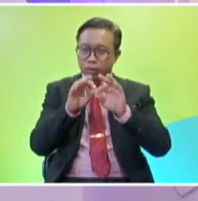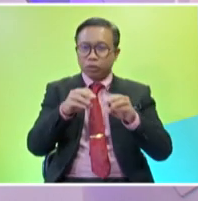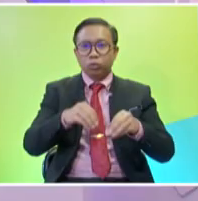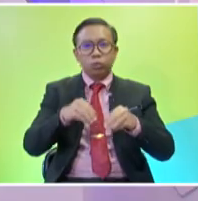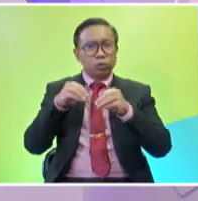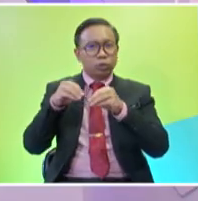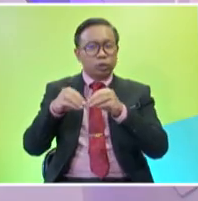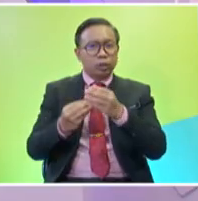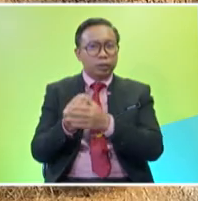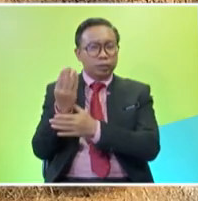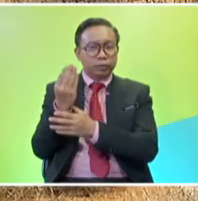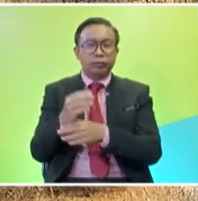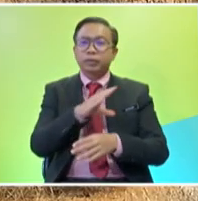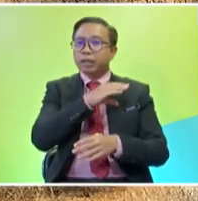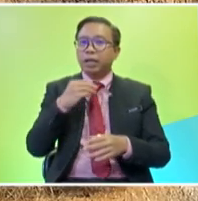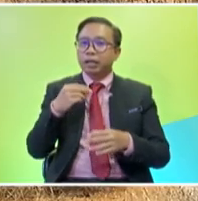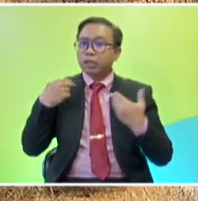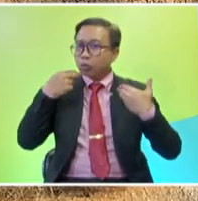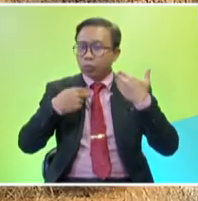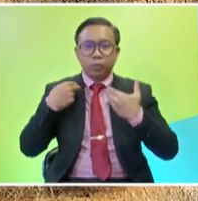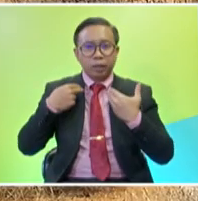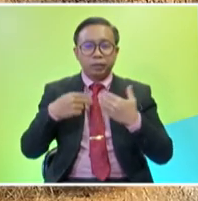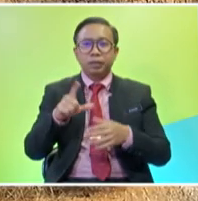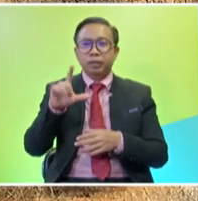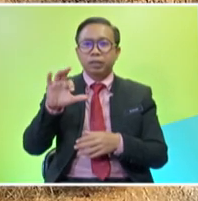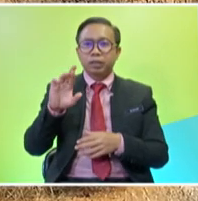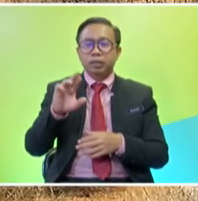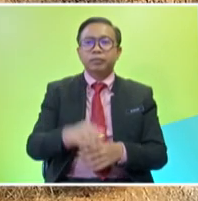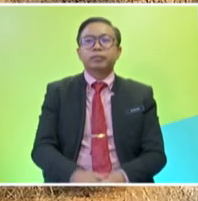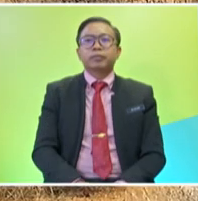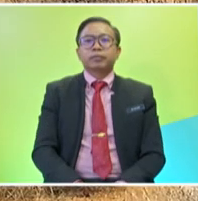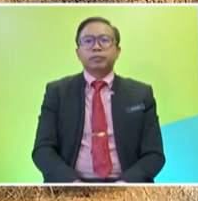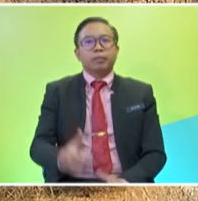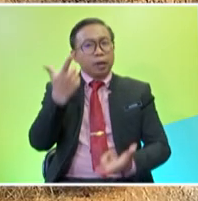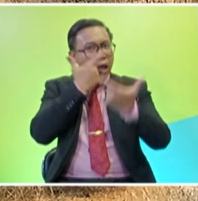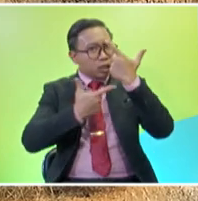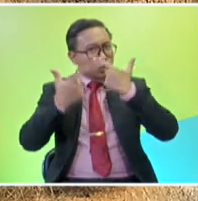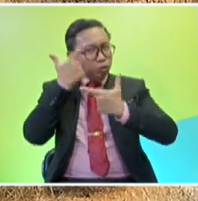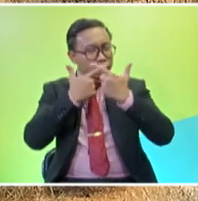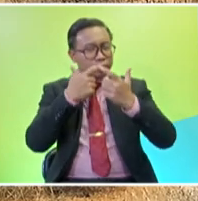jadi dan kehidupan liar oke yang pertama adalah pelancungan penting